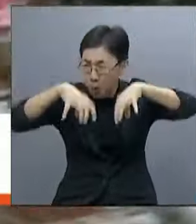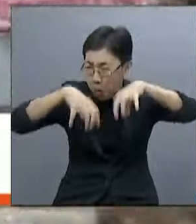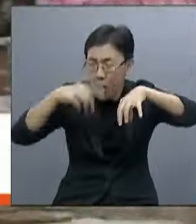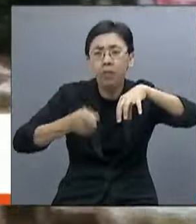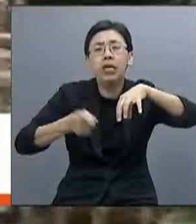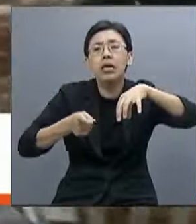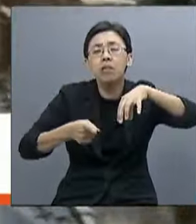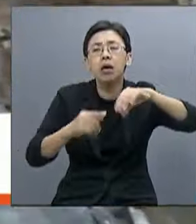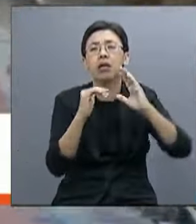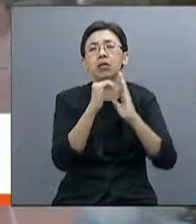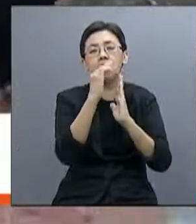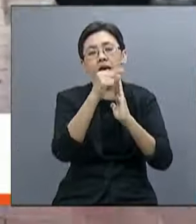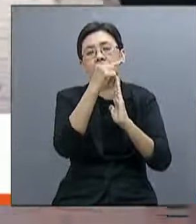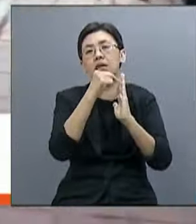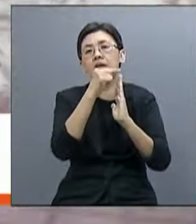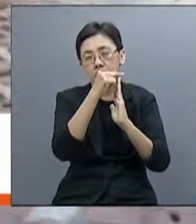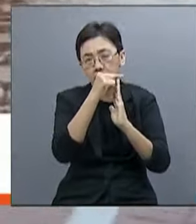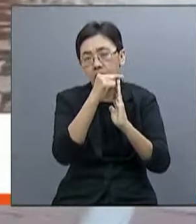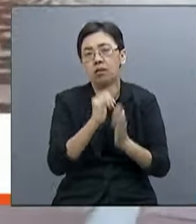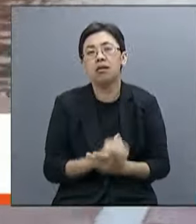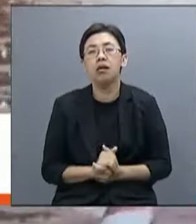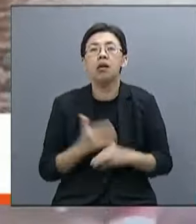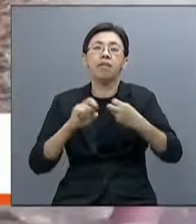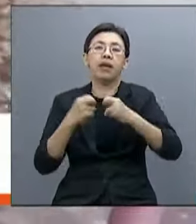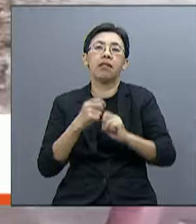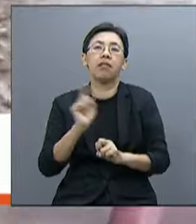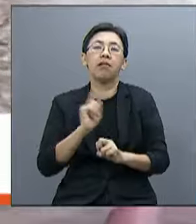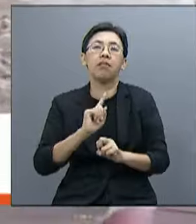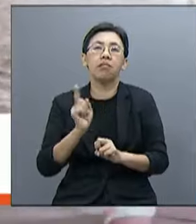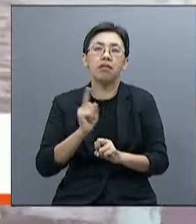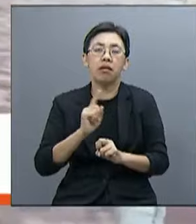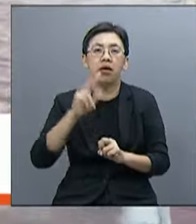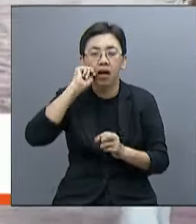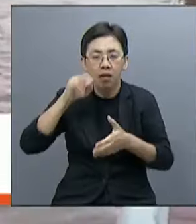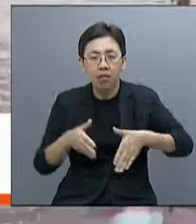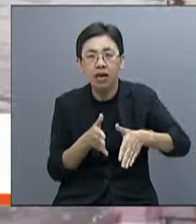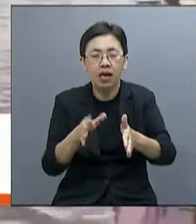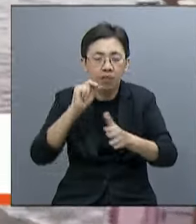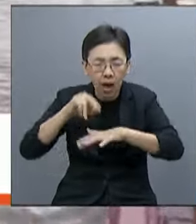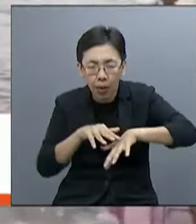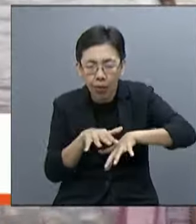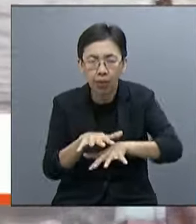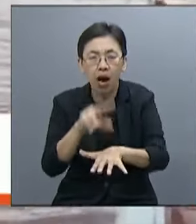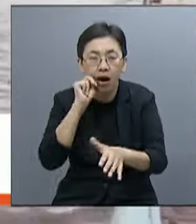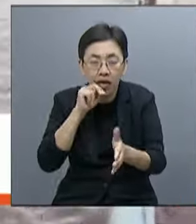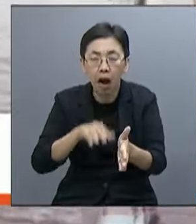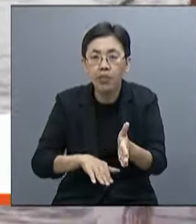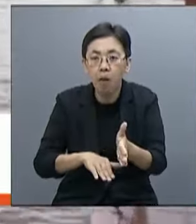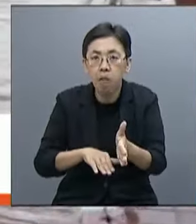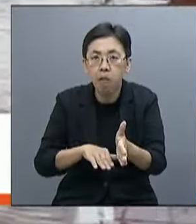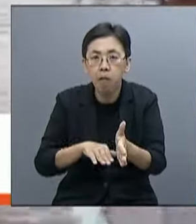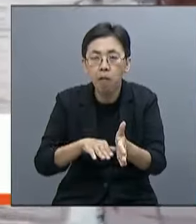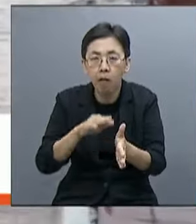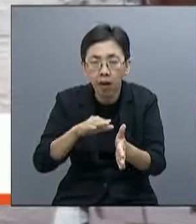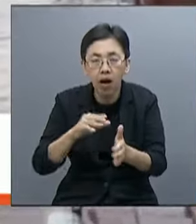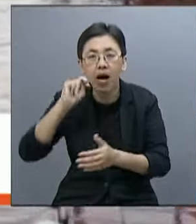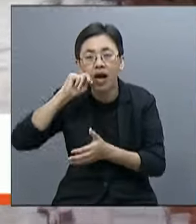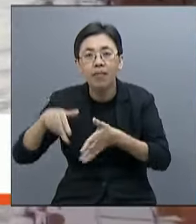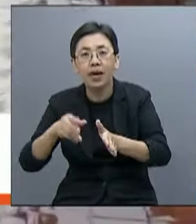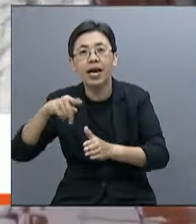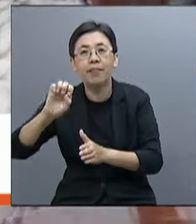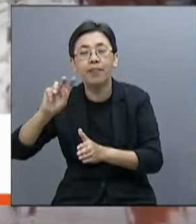ภาคเหนือตอนบนนะครับแต่สิ่งที่เกิดปัญหาก็คือตัวแม่น้ำกกไหลผ่านเชียงรายก็มีปริมาณมากนะครับแม่น้ำอิงจาก